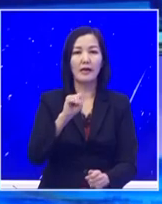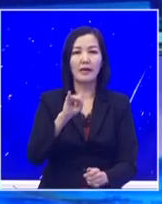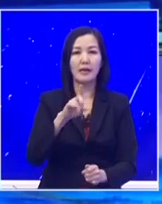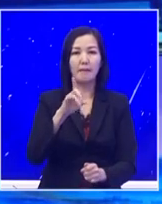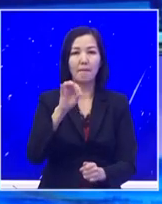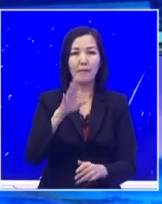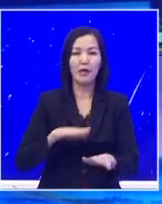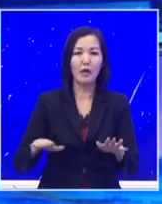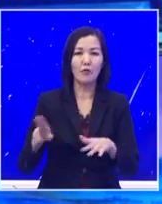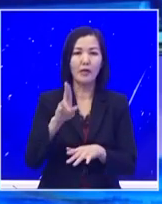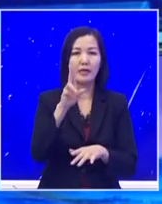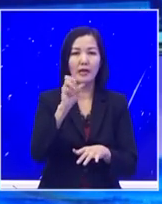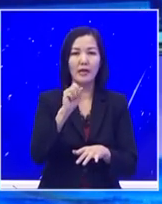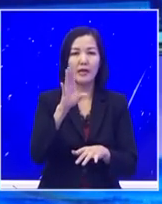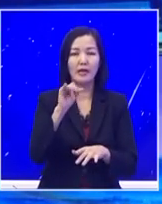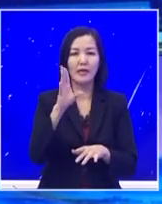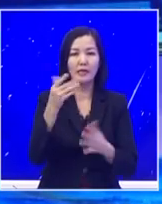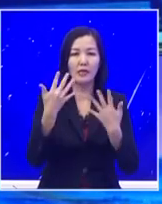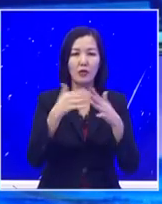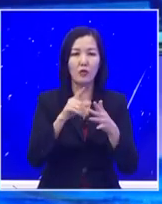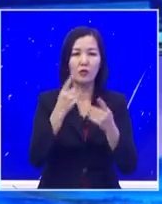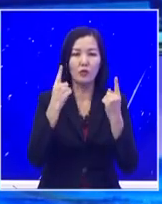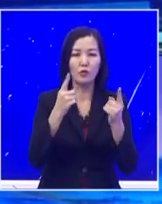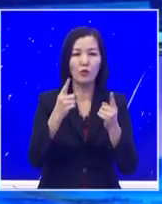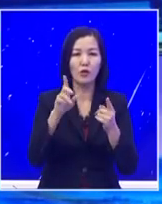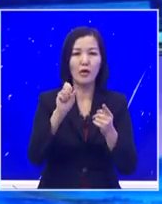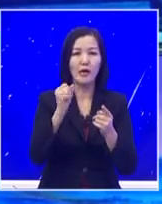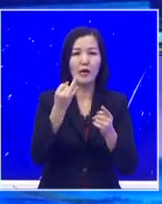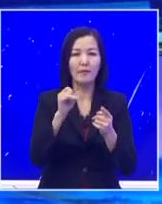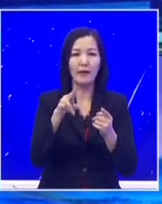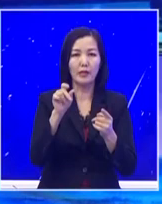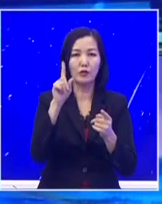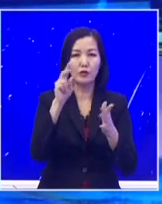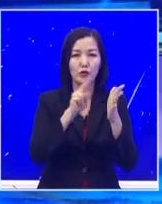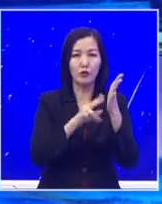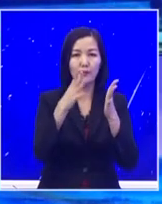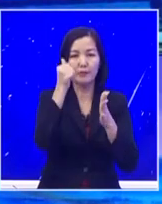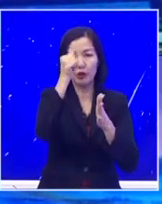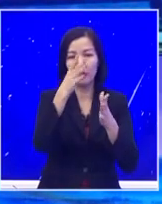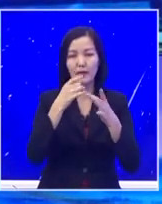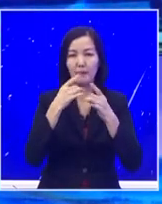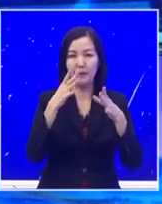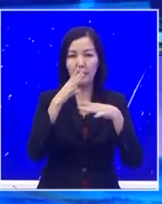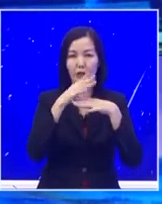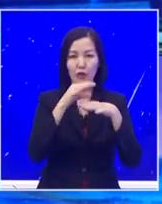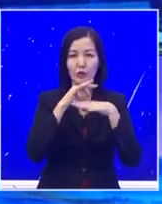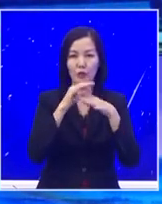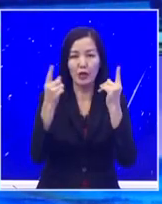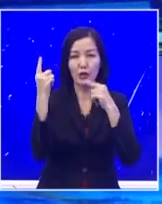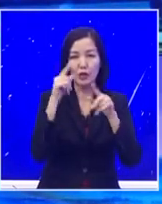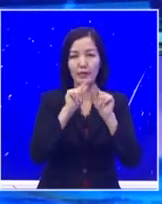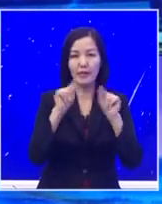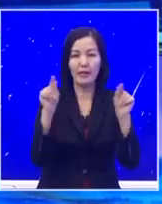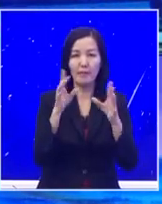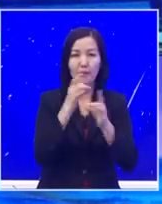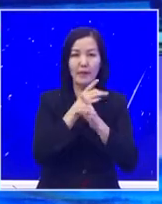Райымбек ауданы Қарасаз ауылында Ұлы Абайдың 175 жылдығына арналған әдеби кеш өтті. Мұқағали туған өлкеде Абай шығармашылығы дәріптелді.